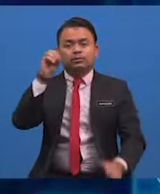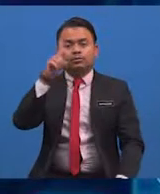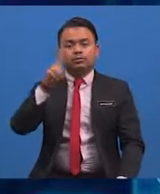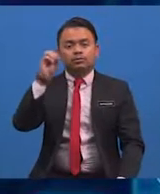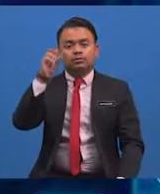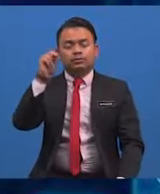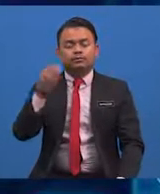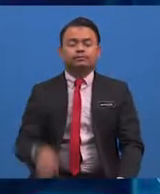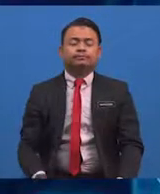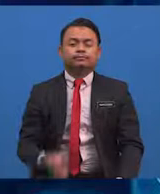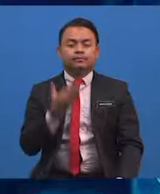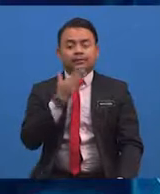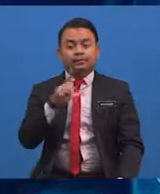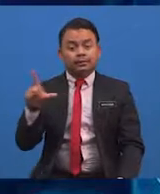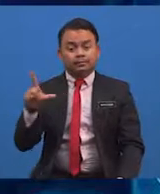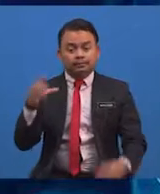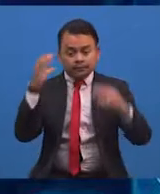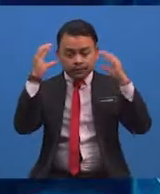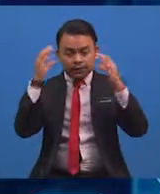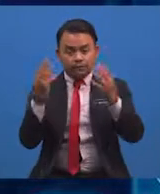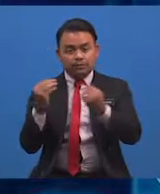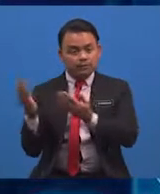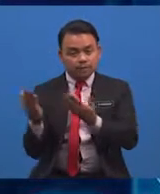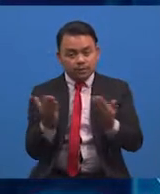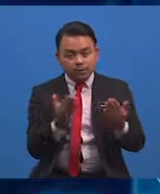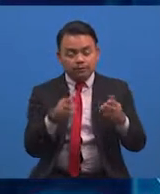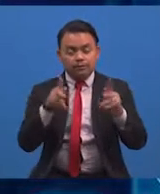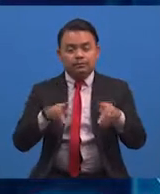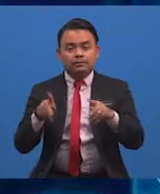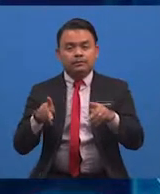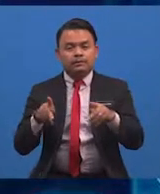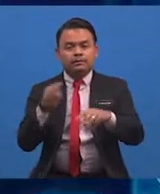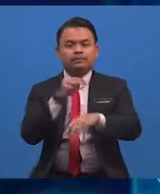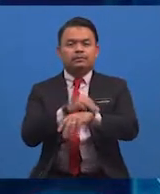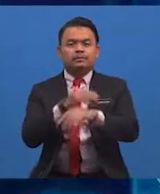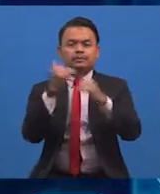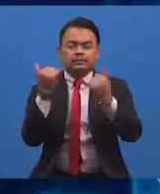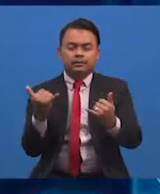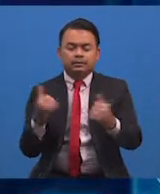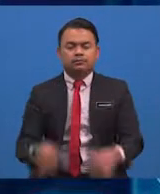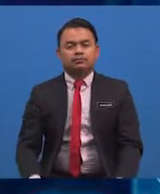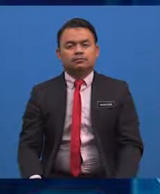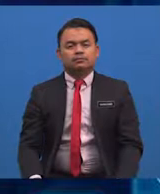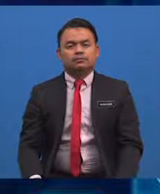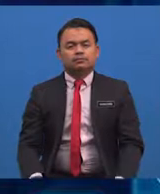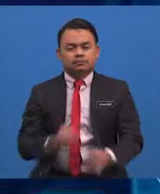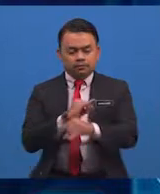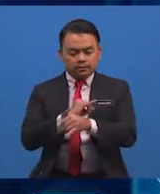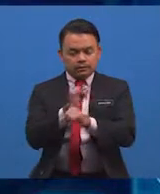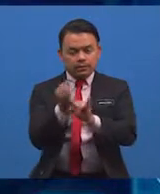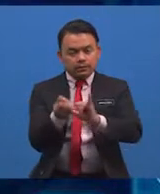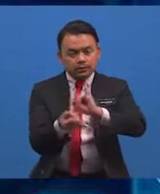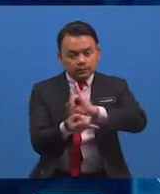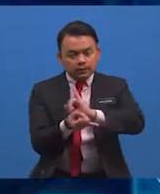membawa pelajar semua pada masa kini. Kita lihat iklim dunia semakin hari semakin berubah. Perubahan ini